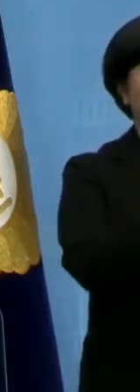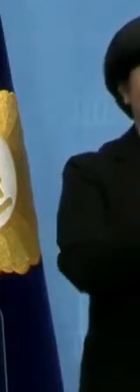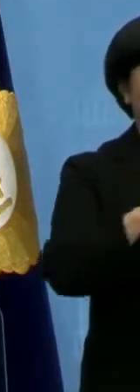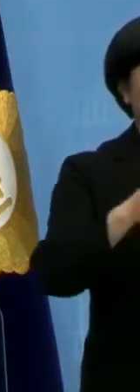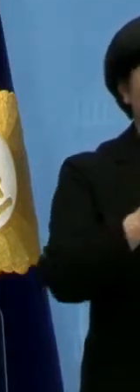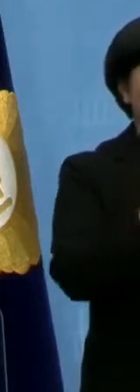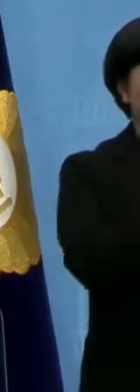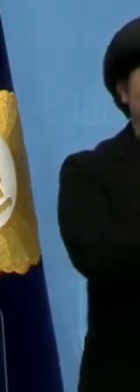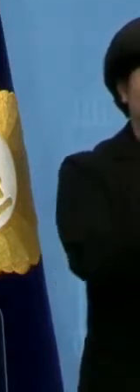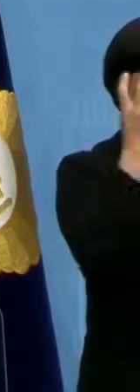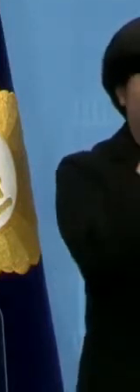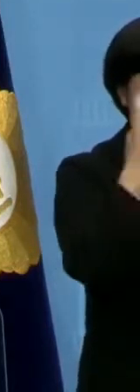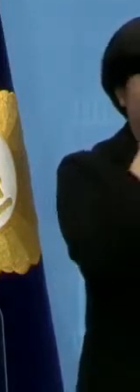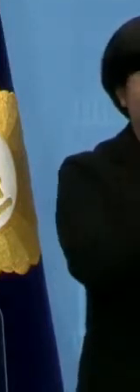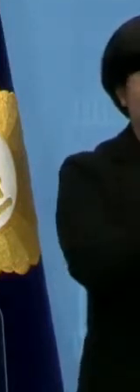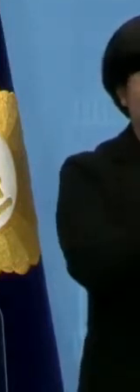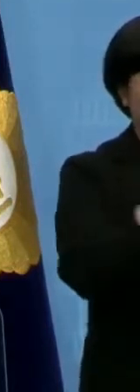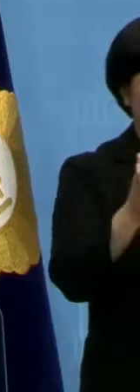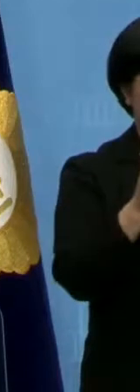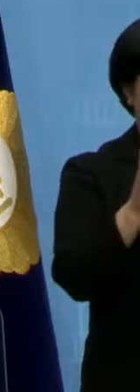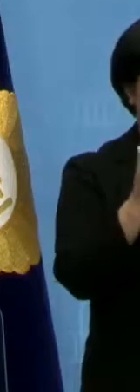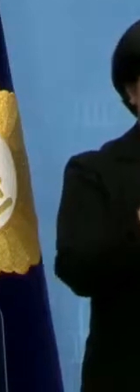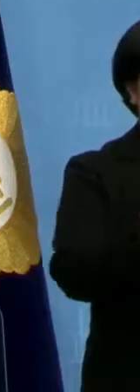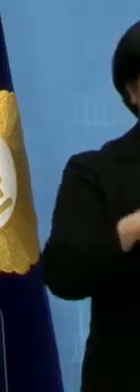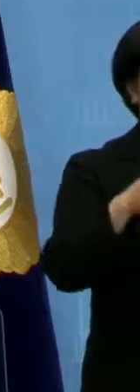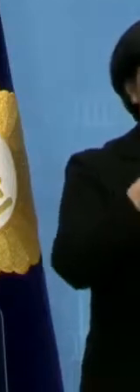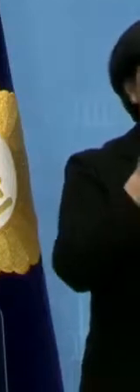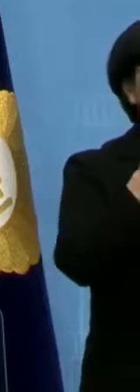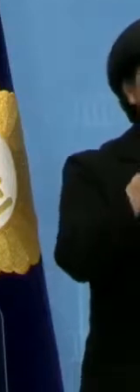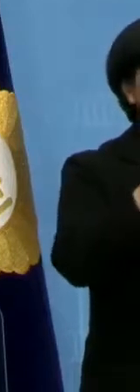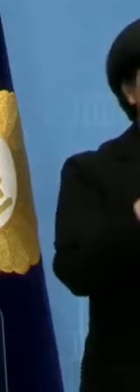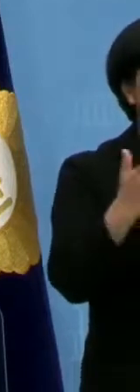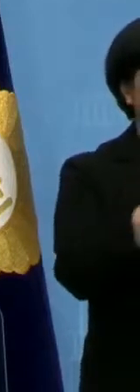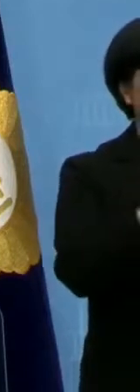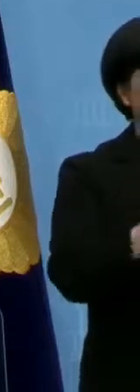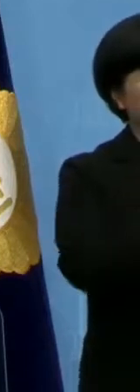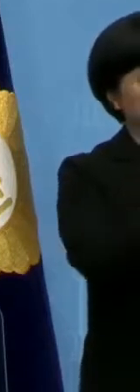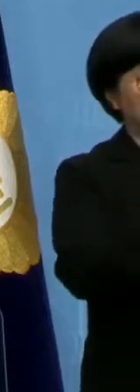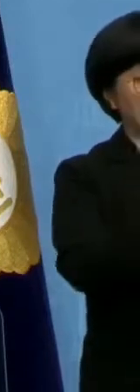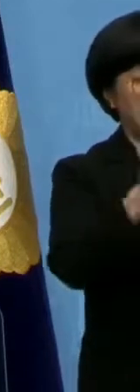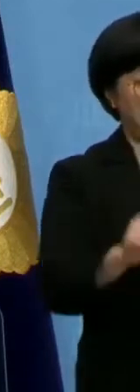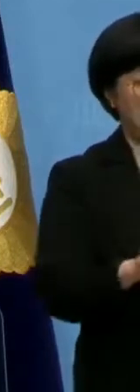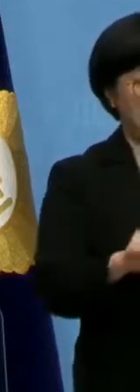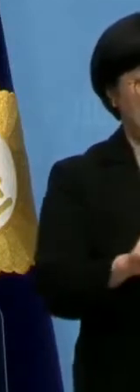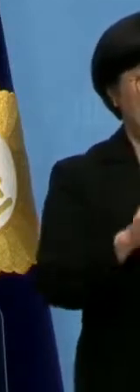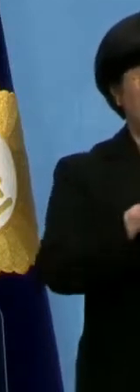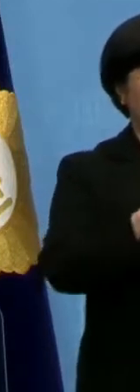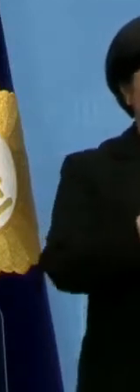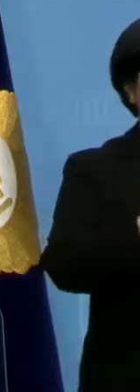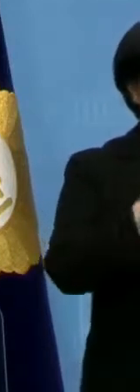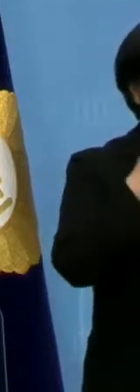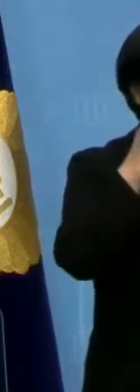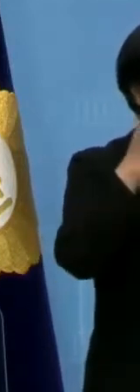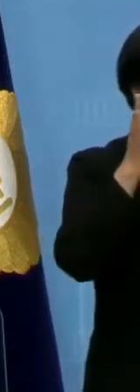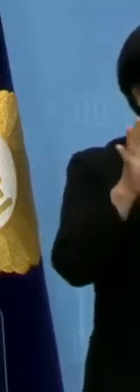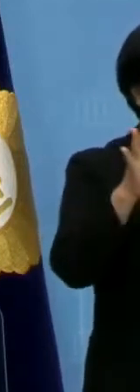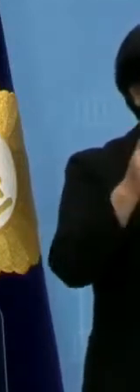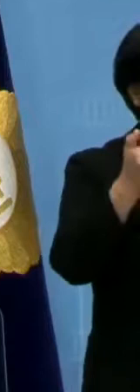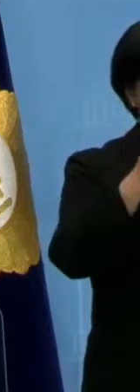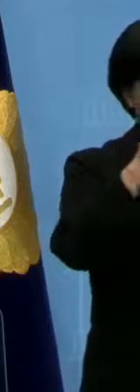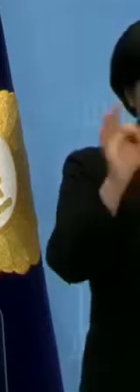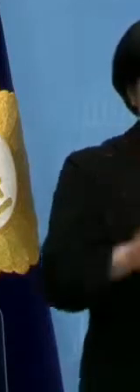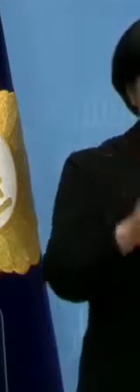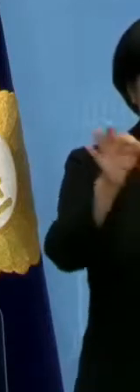검토하기 시작했습니다. 쌍용차 노동자들 또한 1월과 2월에는 급여를 50%만 받으며